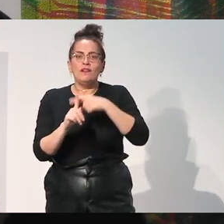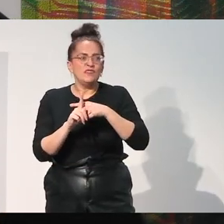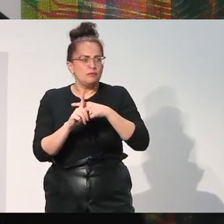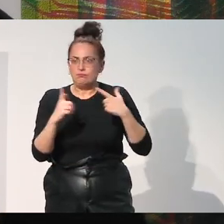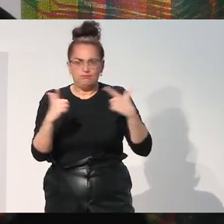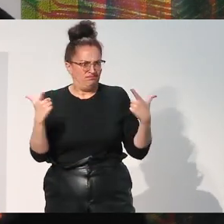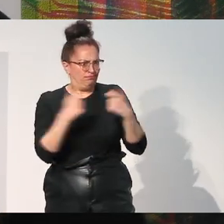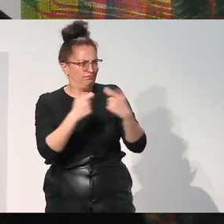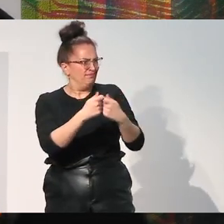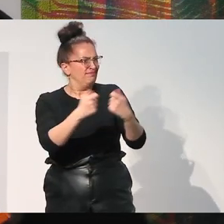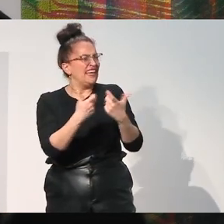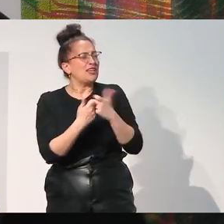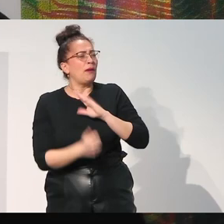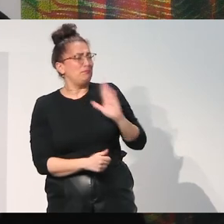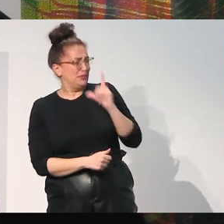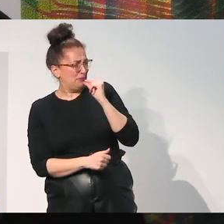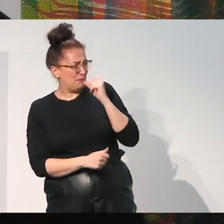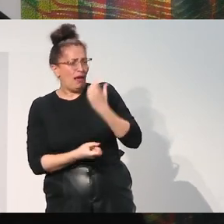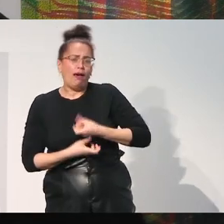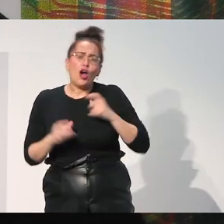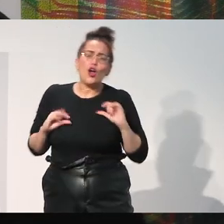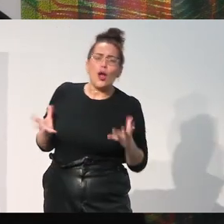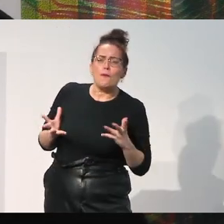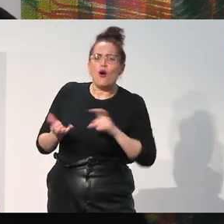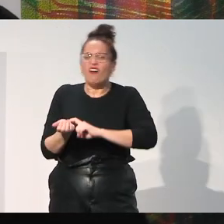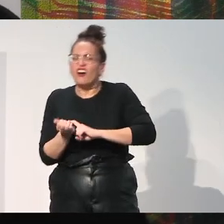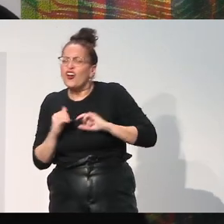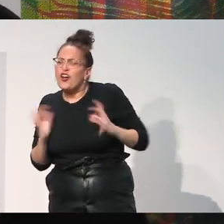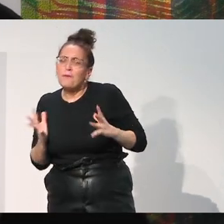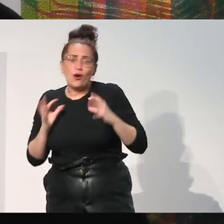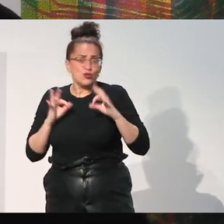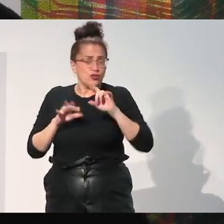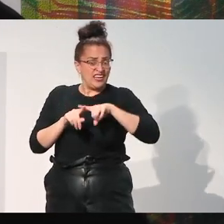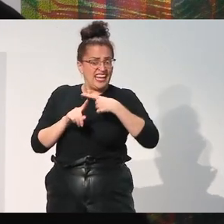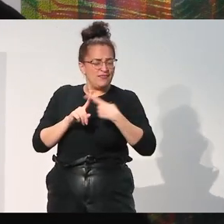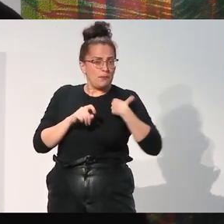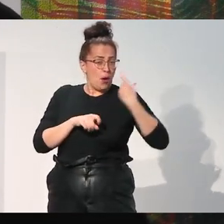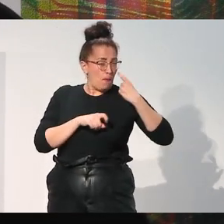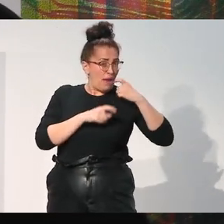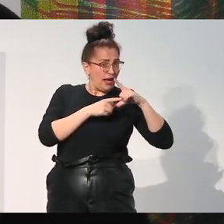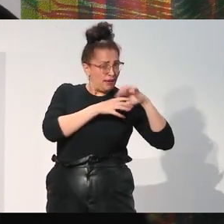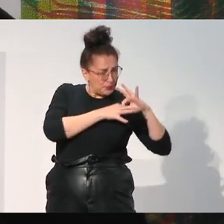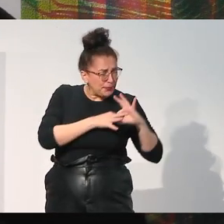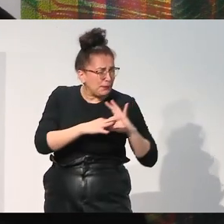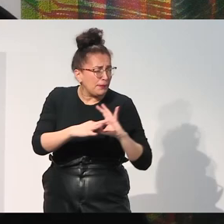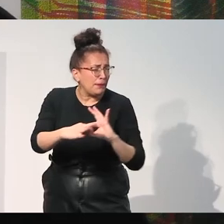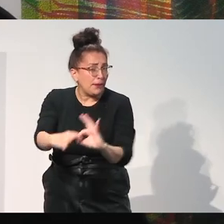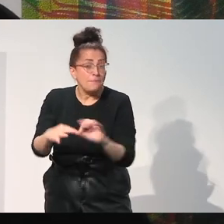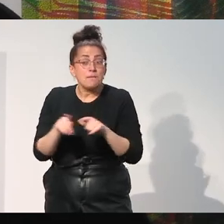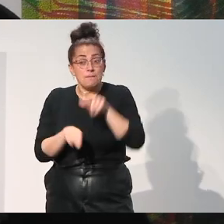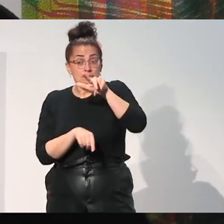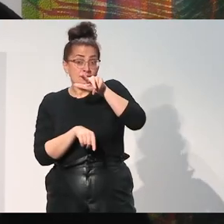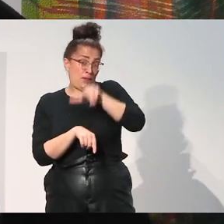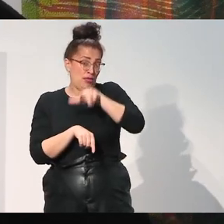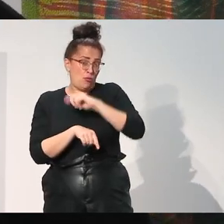attitude, ses origines-là italo-américaines, ça a vraiment bercé tout son cinéma après, mais aussi qu'il a compris qu'il y avait quelque chose d'essentiel qui jouait dans cet appartement.